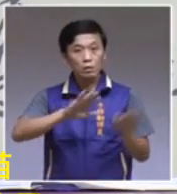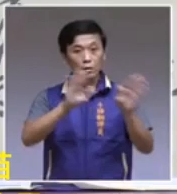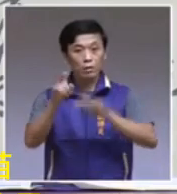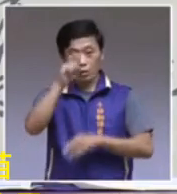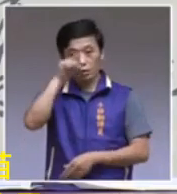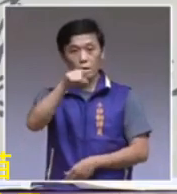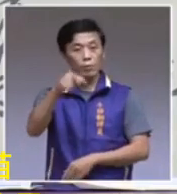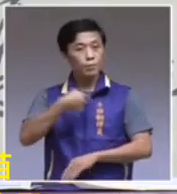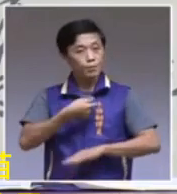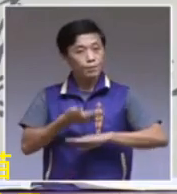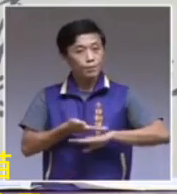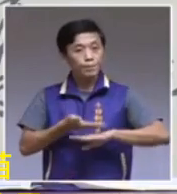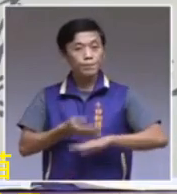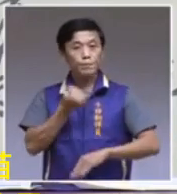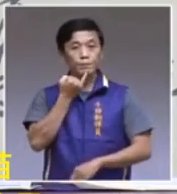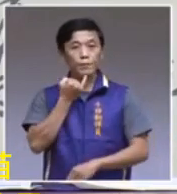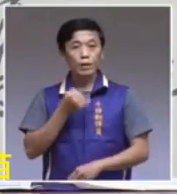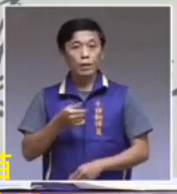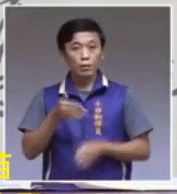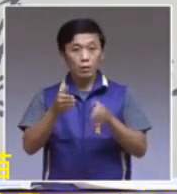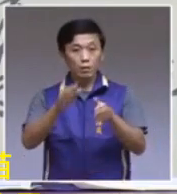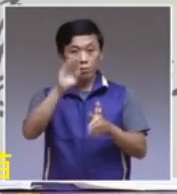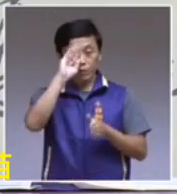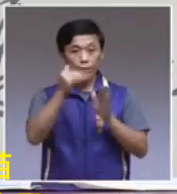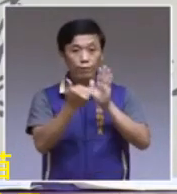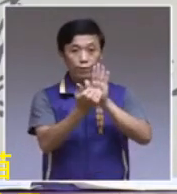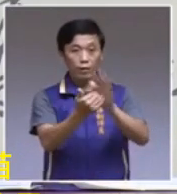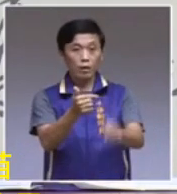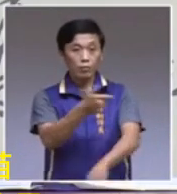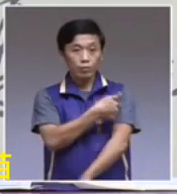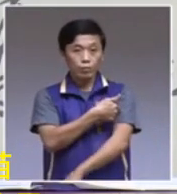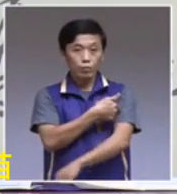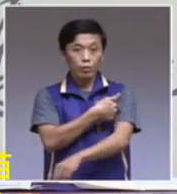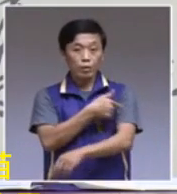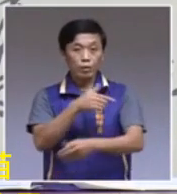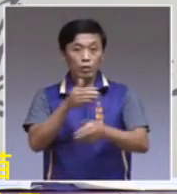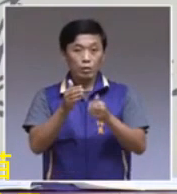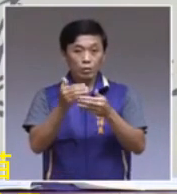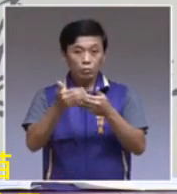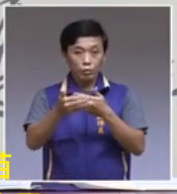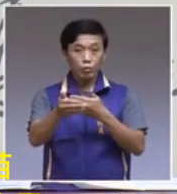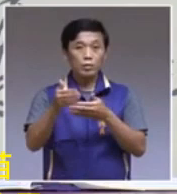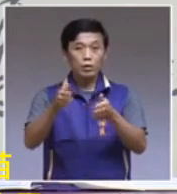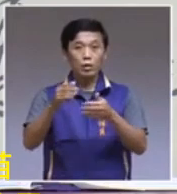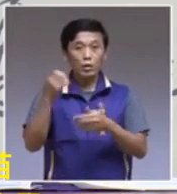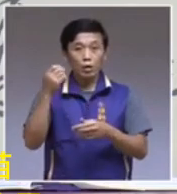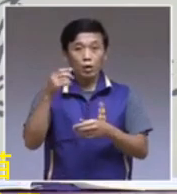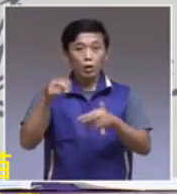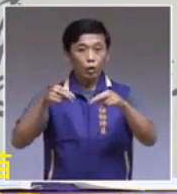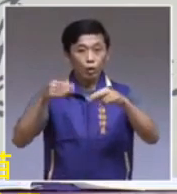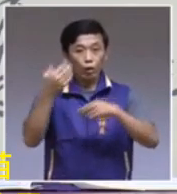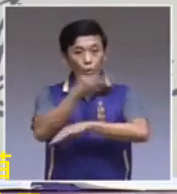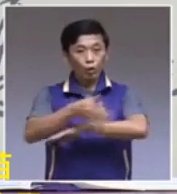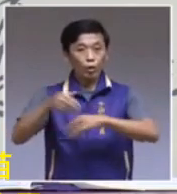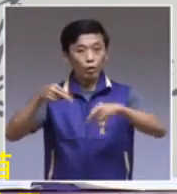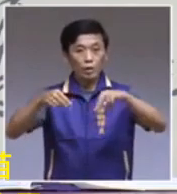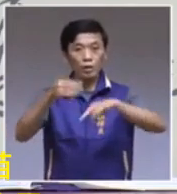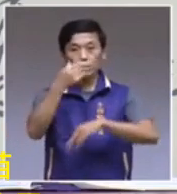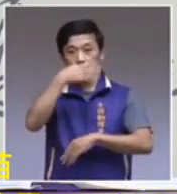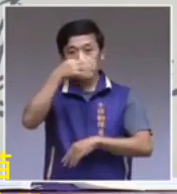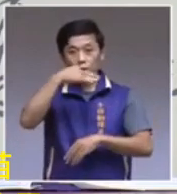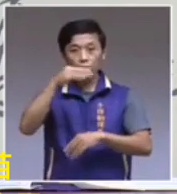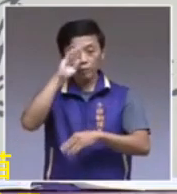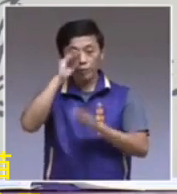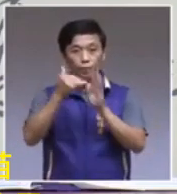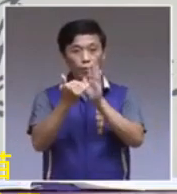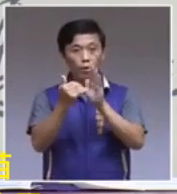哈、哦。那我们在流感疫苗啊施打的理念也是这样哈。咱、哦、做流感疫苗迄个时阵哈，都唔是讲